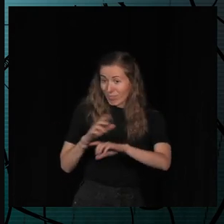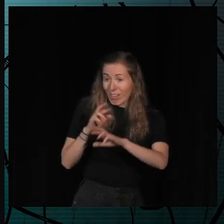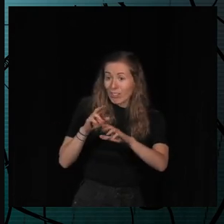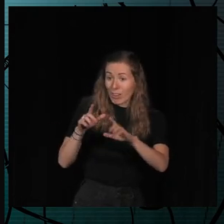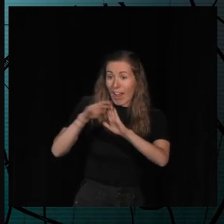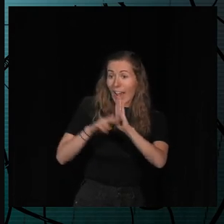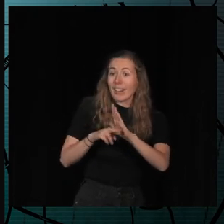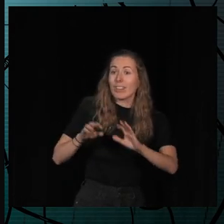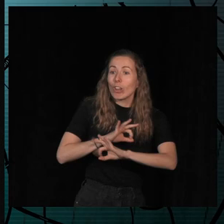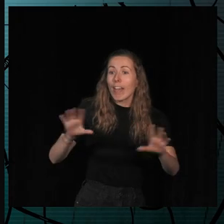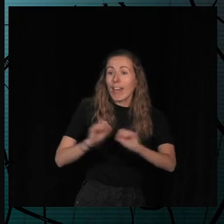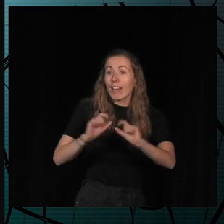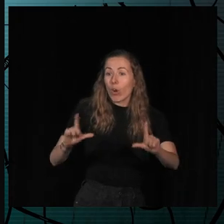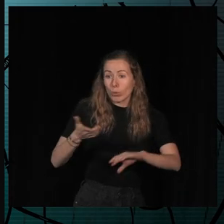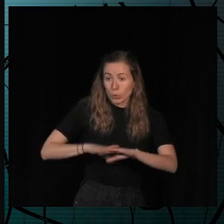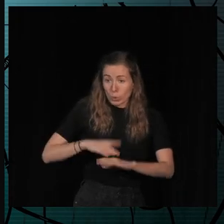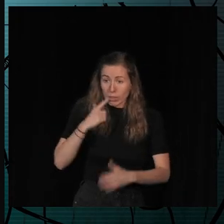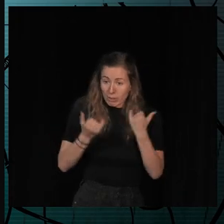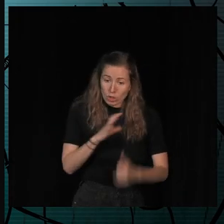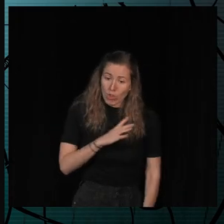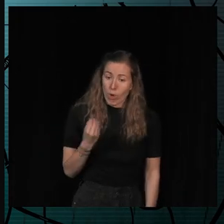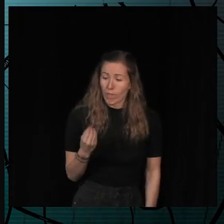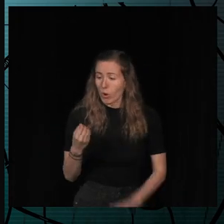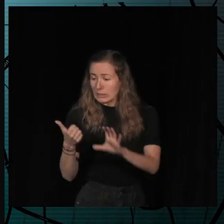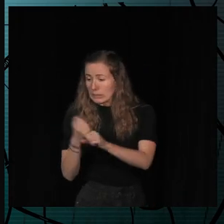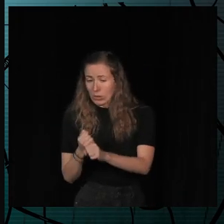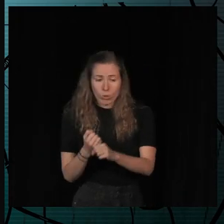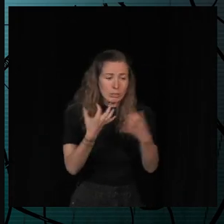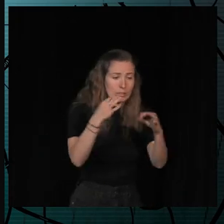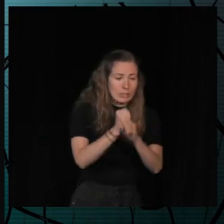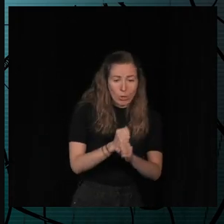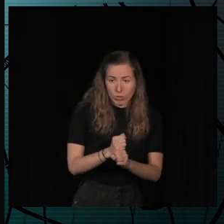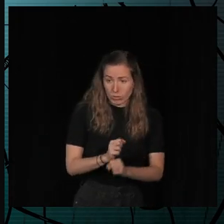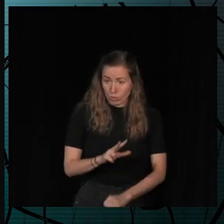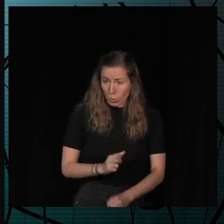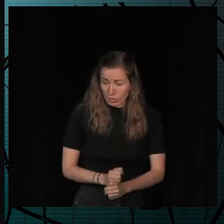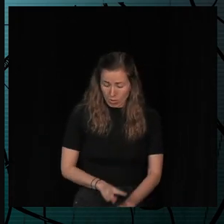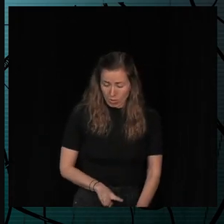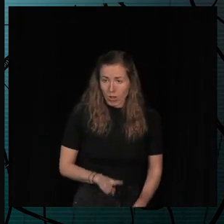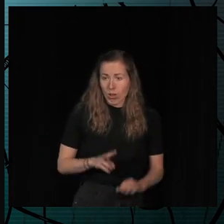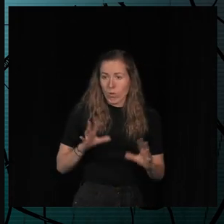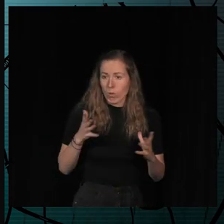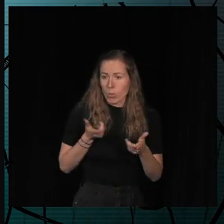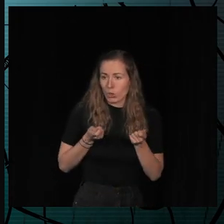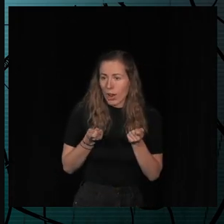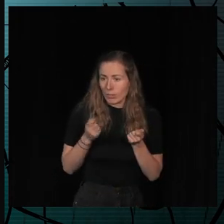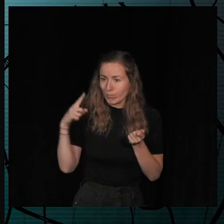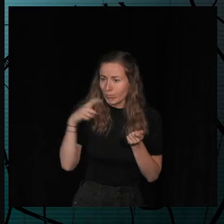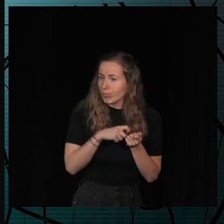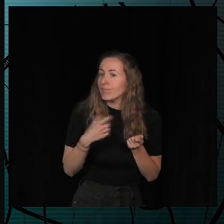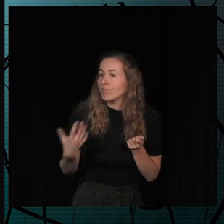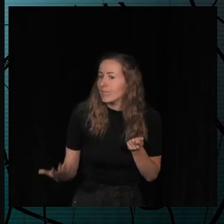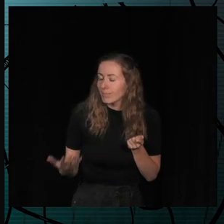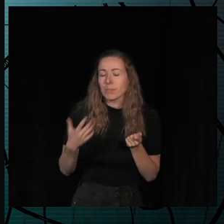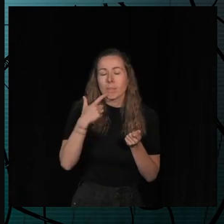10 alors là ça devient vachement compliqué mais par contre ce qui est génial dans le 36 9 12 c'est pas tant les préconisations pour moi